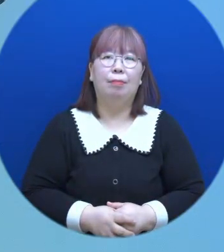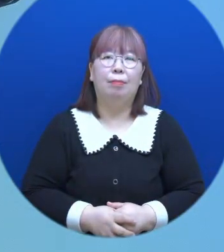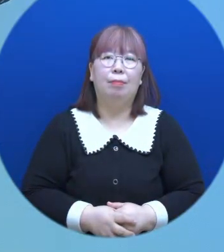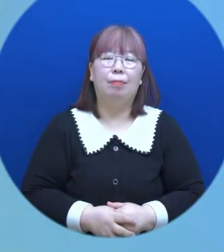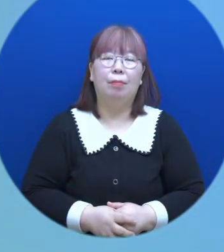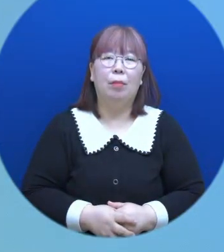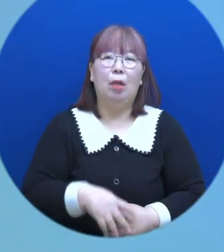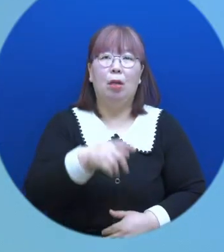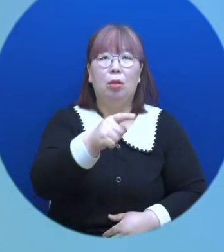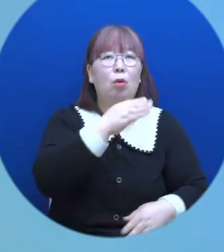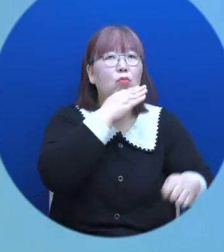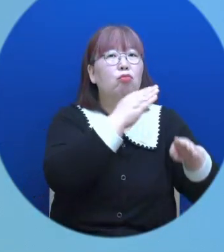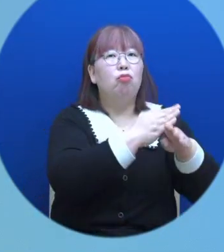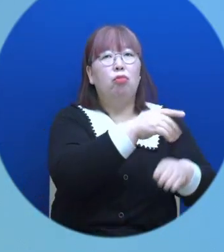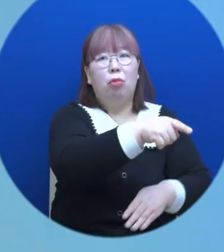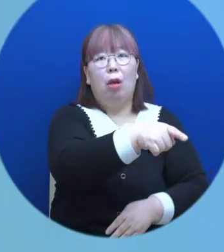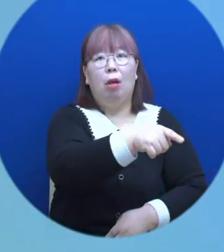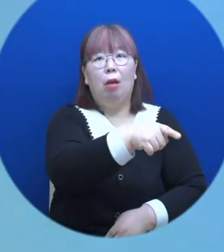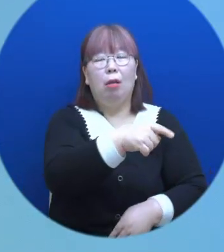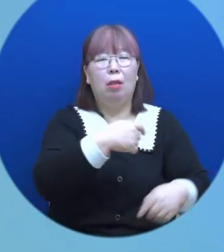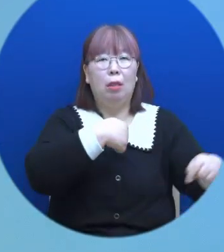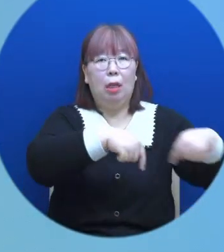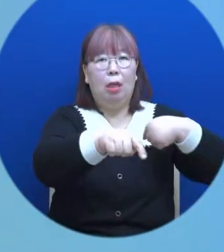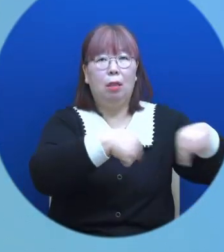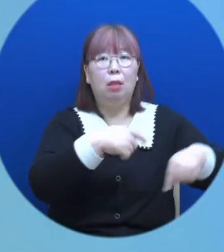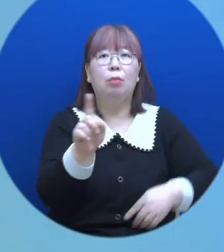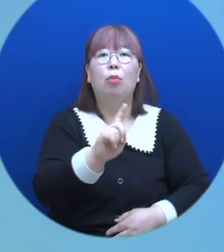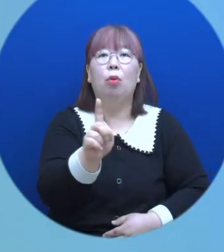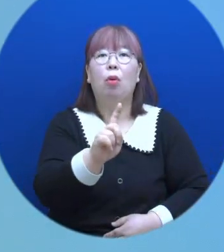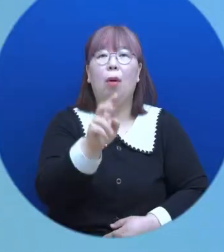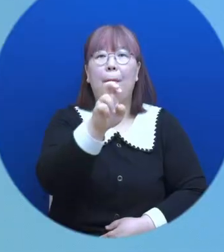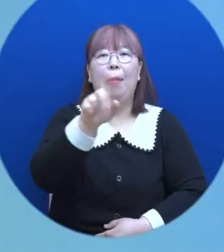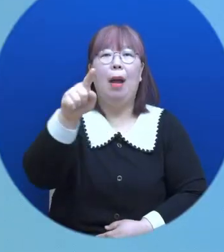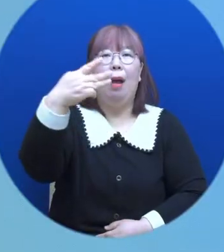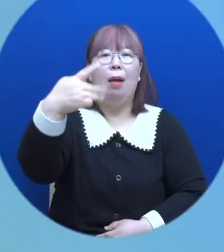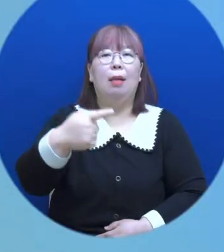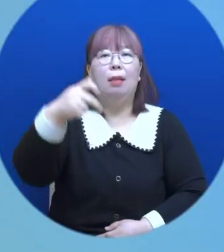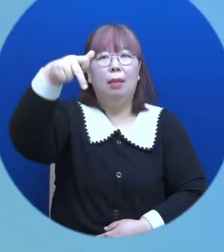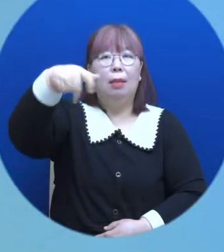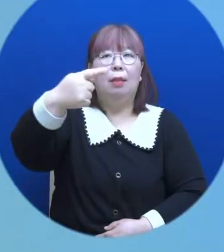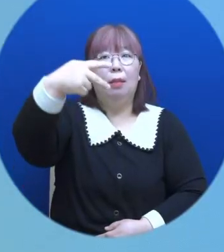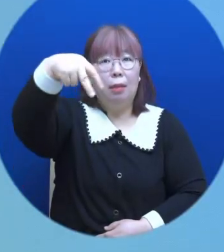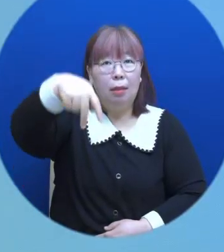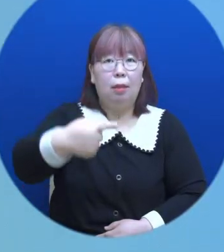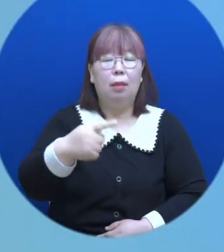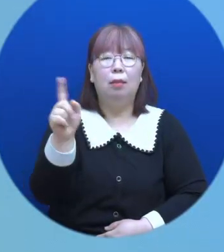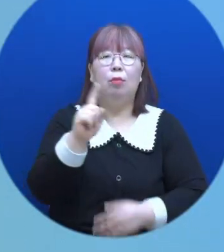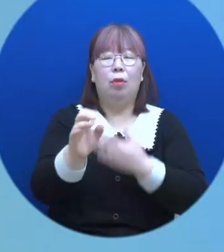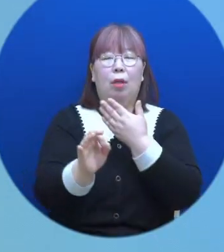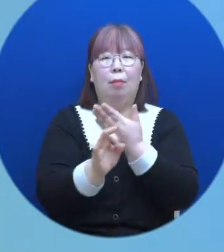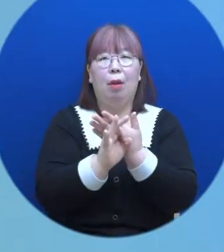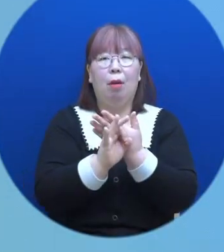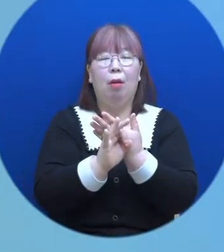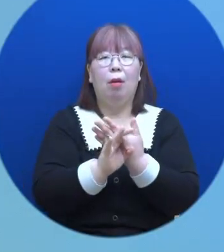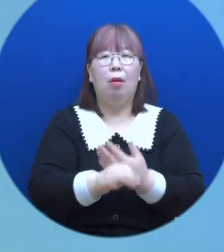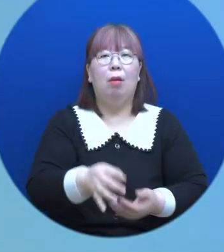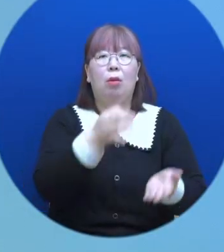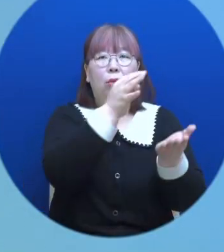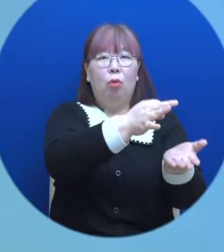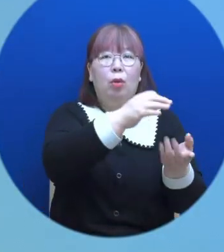저 북쪽 공산주의의 다스림이 뭐예요? 마르크스의 유물사관의 지배를 받는